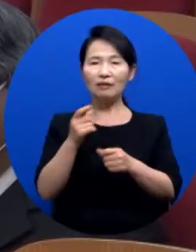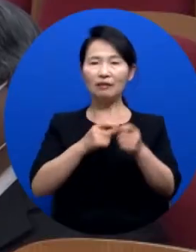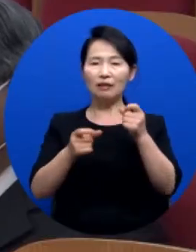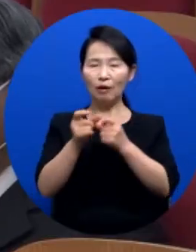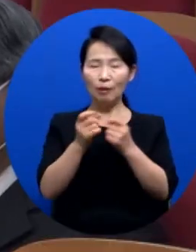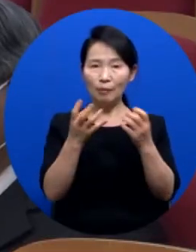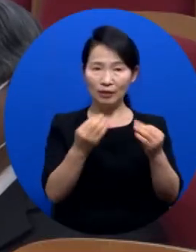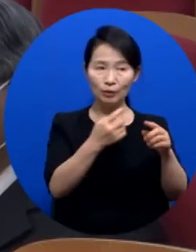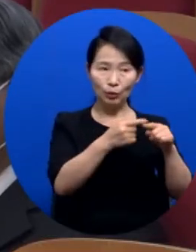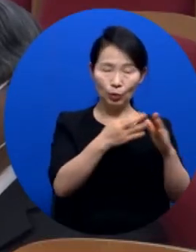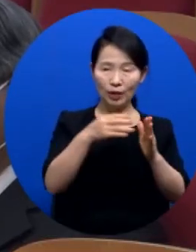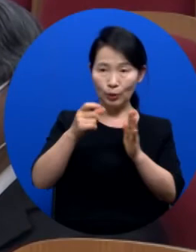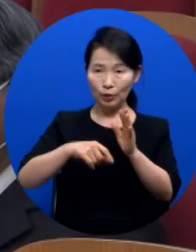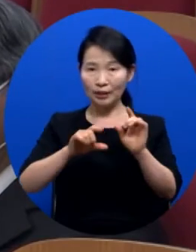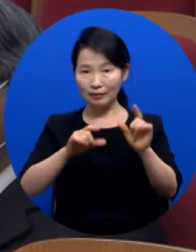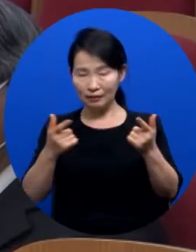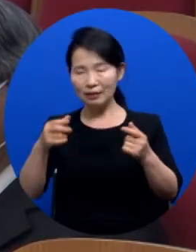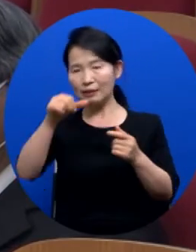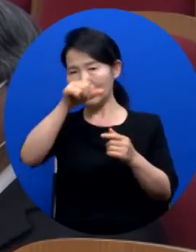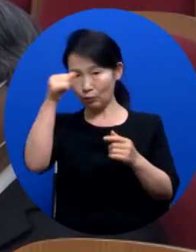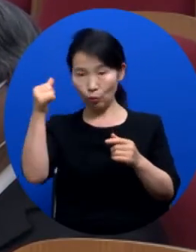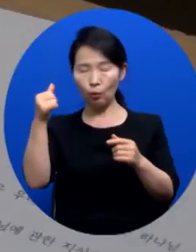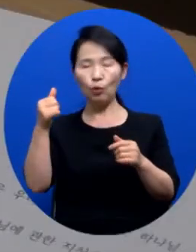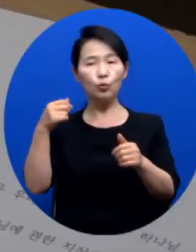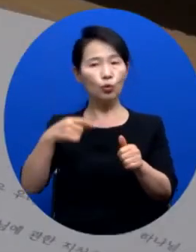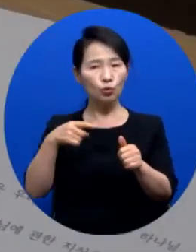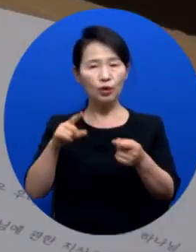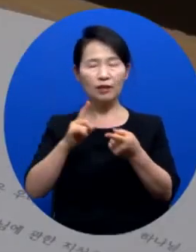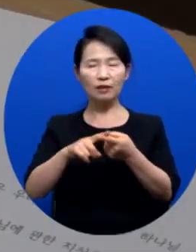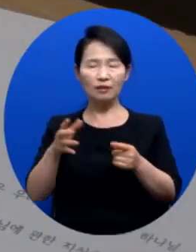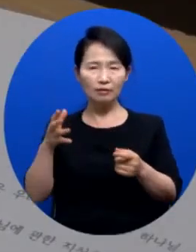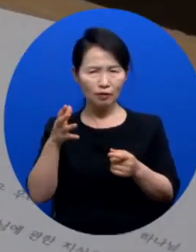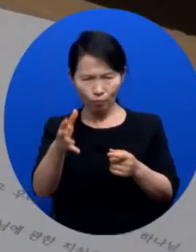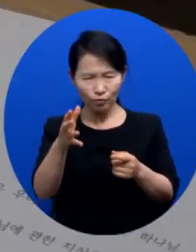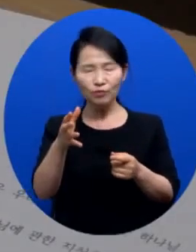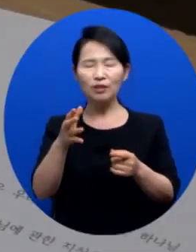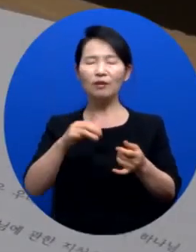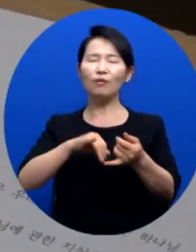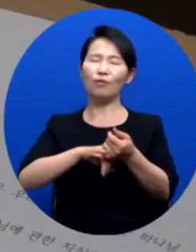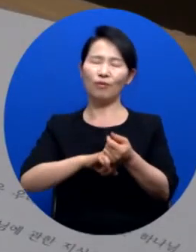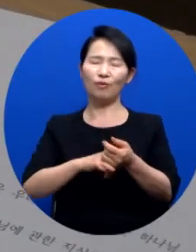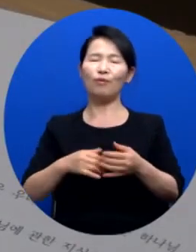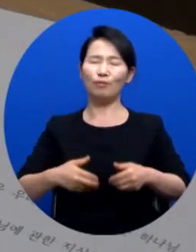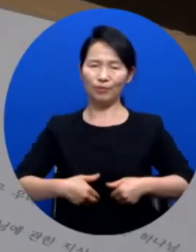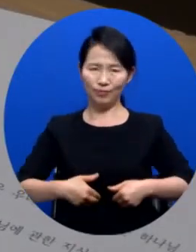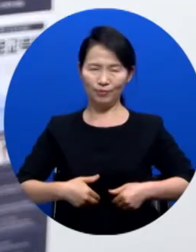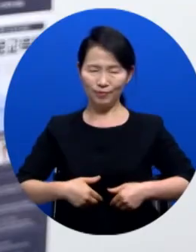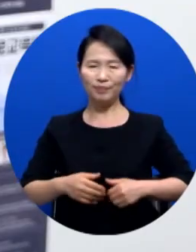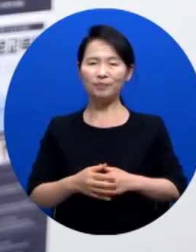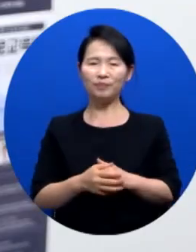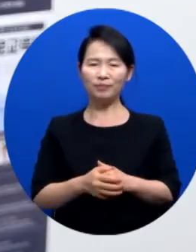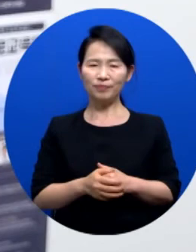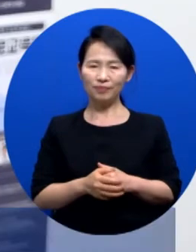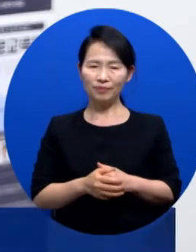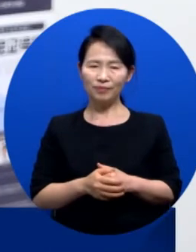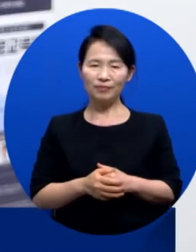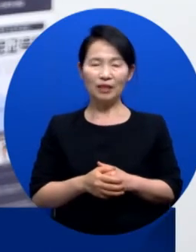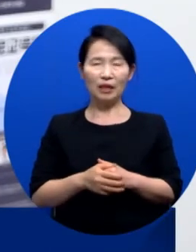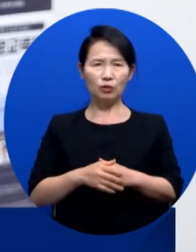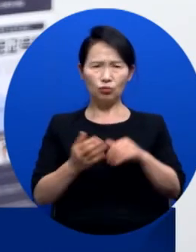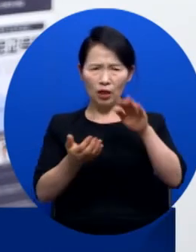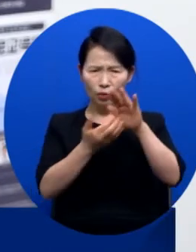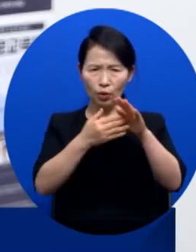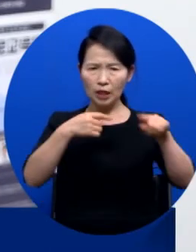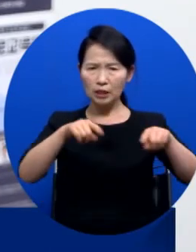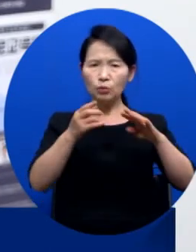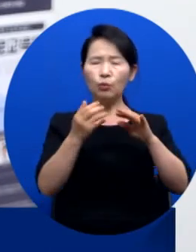노회나 교단이 장로 교육을 전문적으로 실시할 필요가 있다고 전문가들은 강조합니다. 최고의 이제 리더십